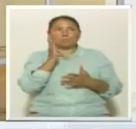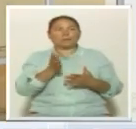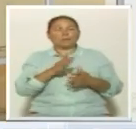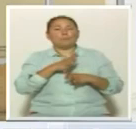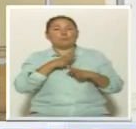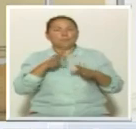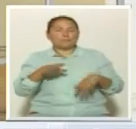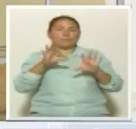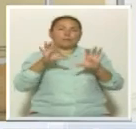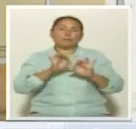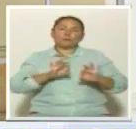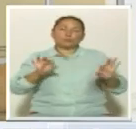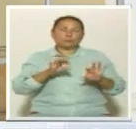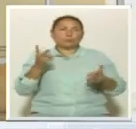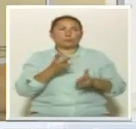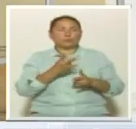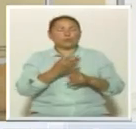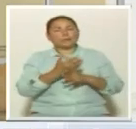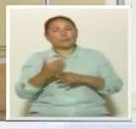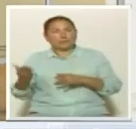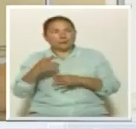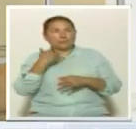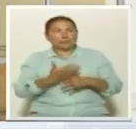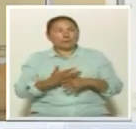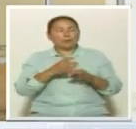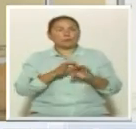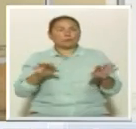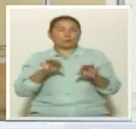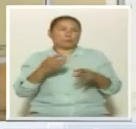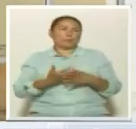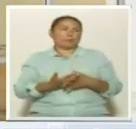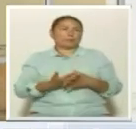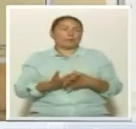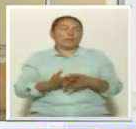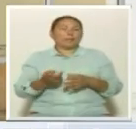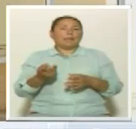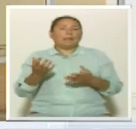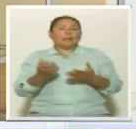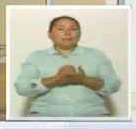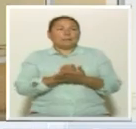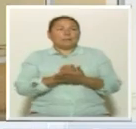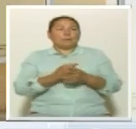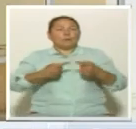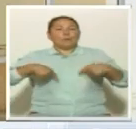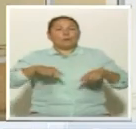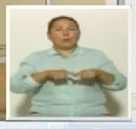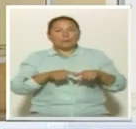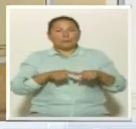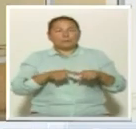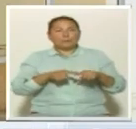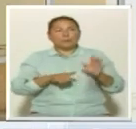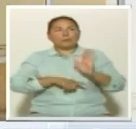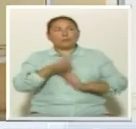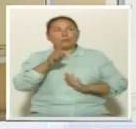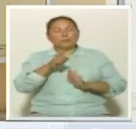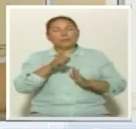Болмаса заңын түсіндіріп айту керек. Болмай жағдайын. Кейін бола ма? Оны түсіндіру керек. Сонда ғана келген мемлекет орган мысалы айтайық әкімдіктен бастап